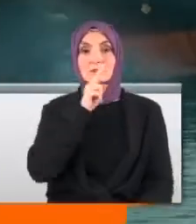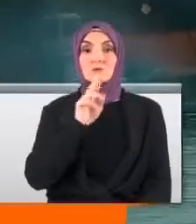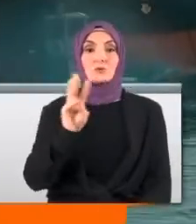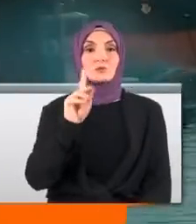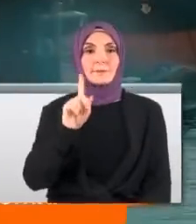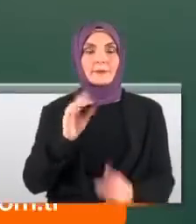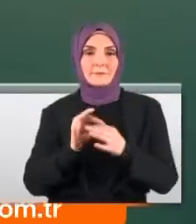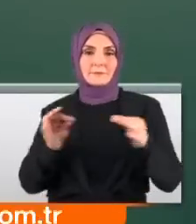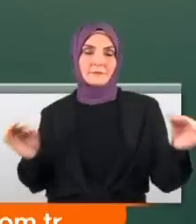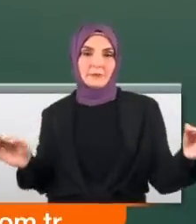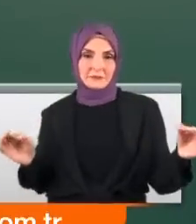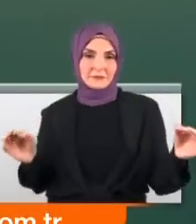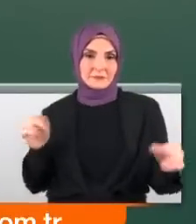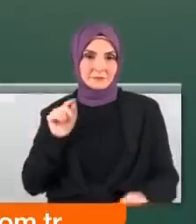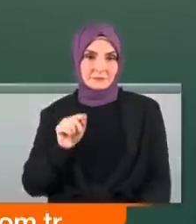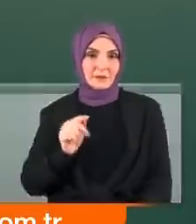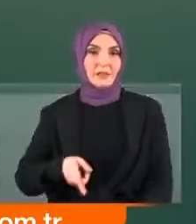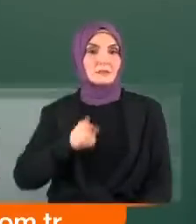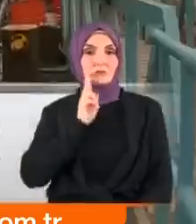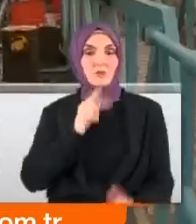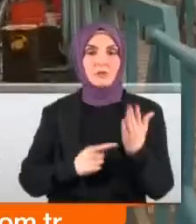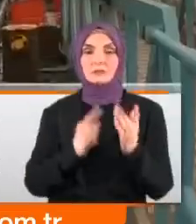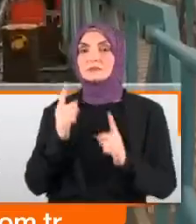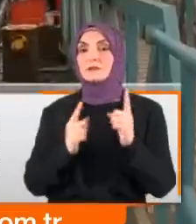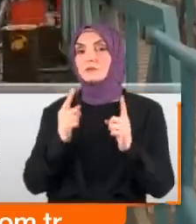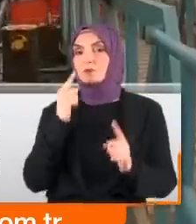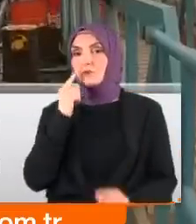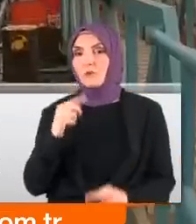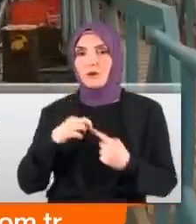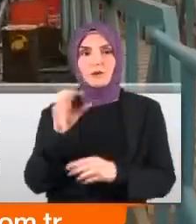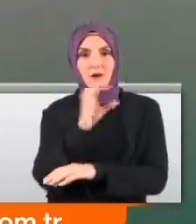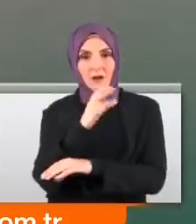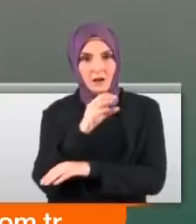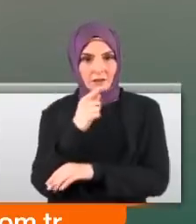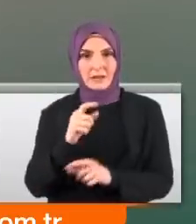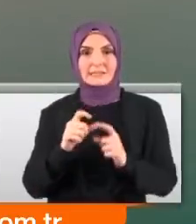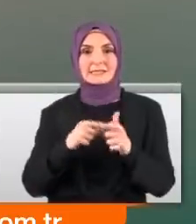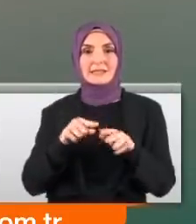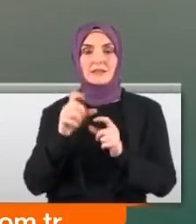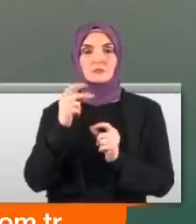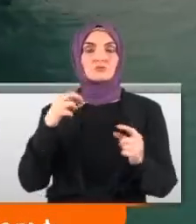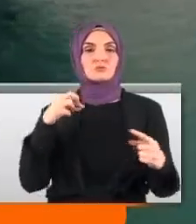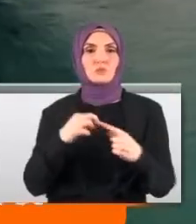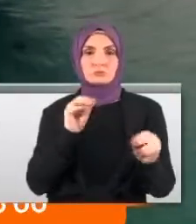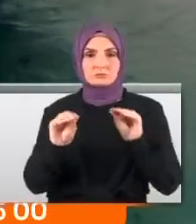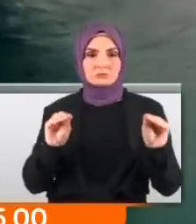metre uzunluğunda son teknoloji, radar ve sensörlerle donatıldı.